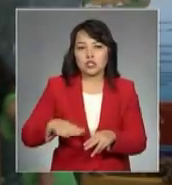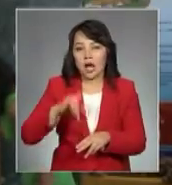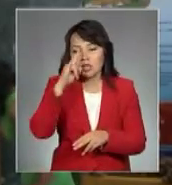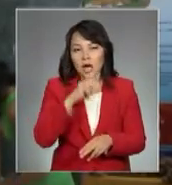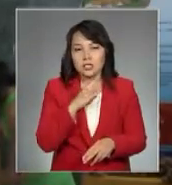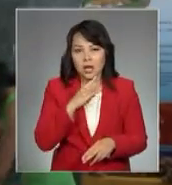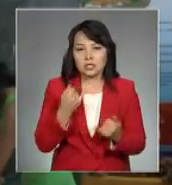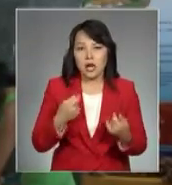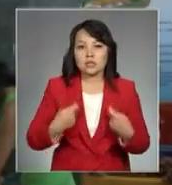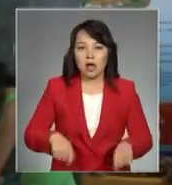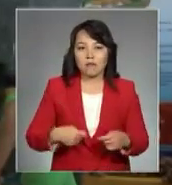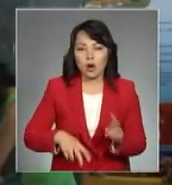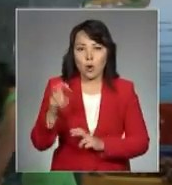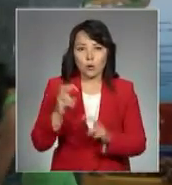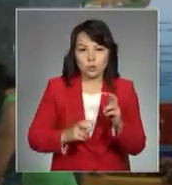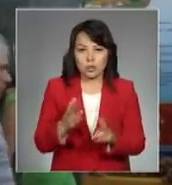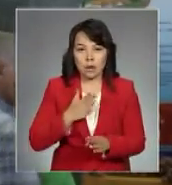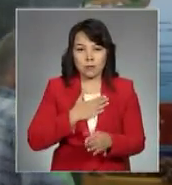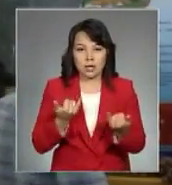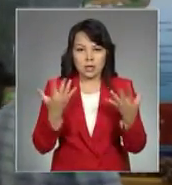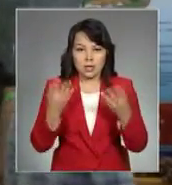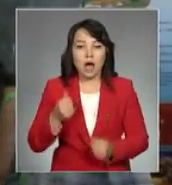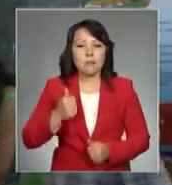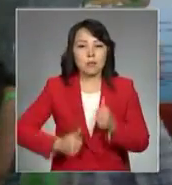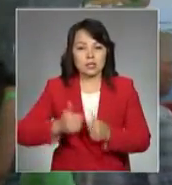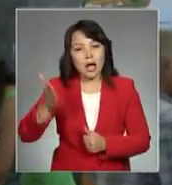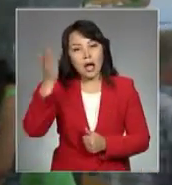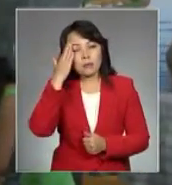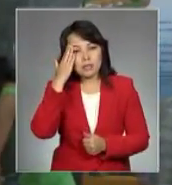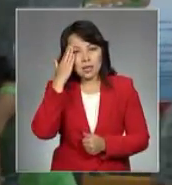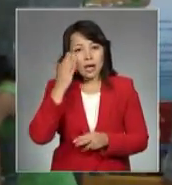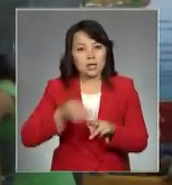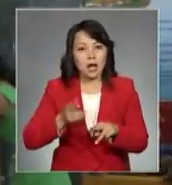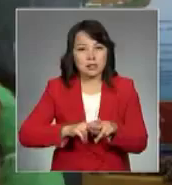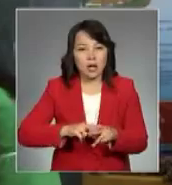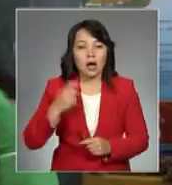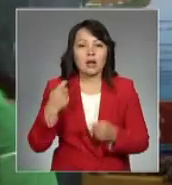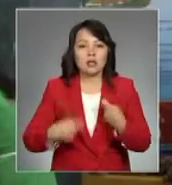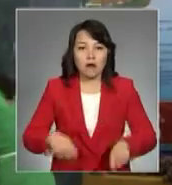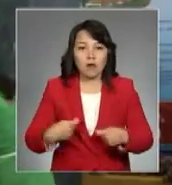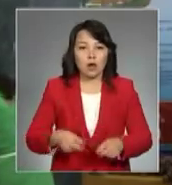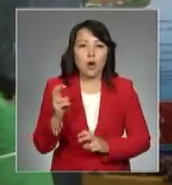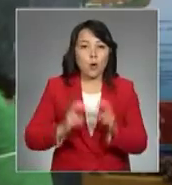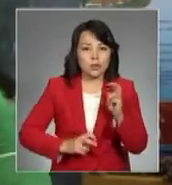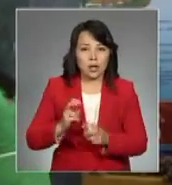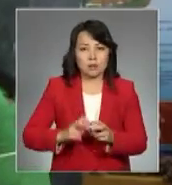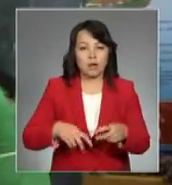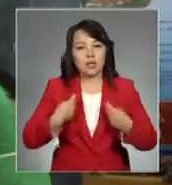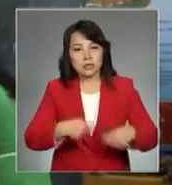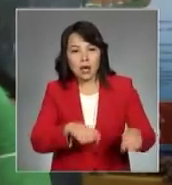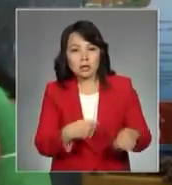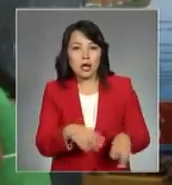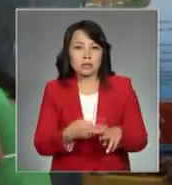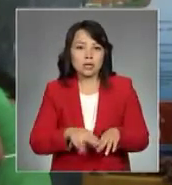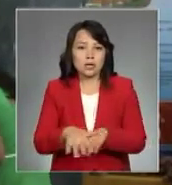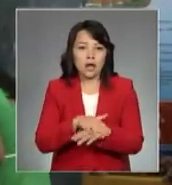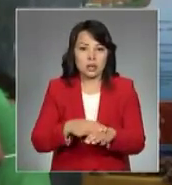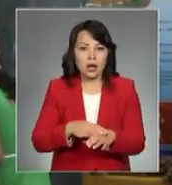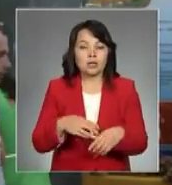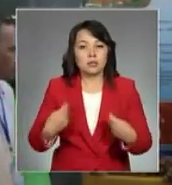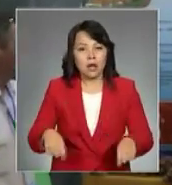Қазақстанның тауар өндірушілерінің бүгінгі бәсекеге қабілетті тауар өндіріп, нарыққа, бүкіл әлемдік нарыққа